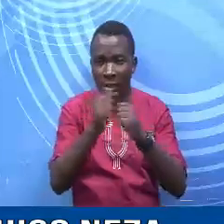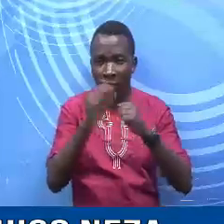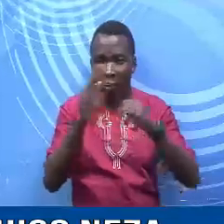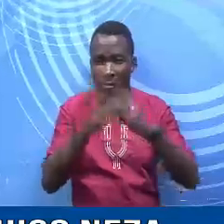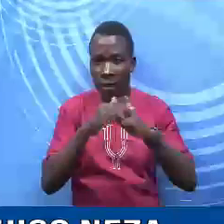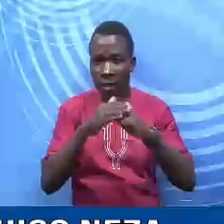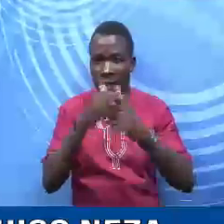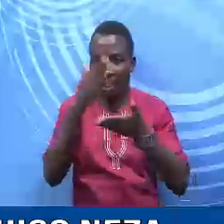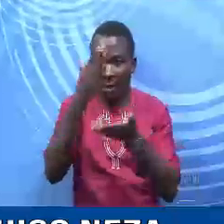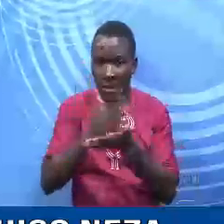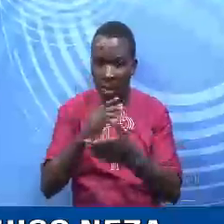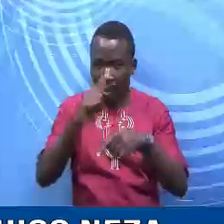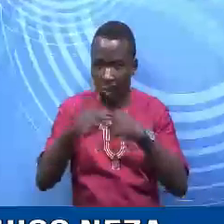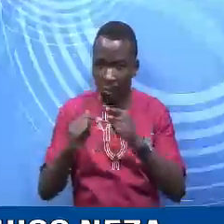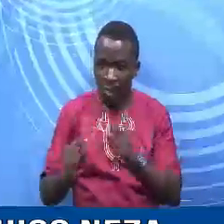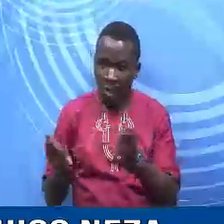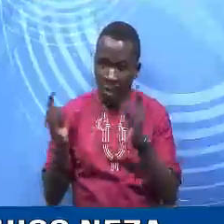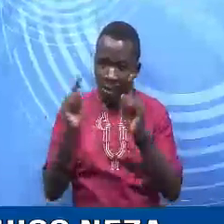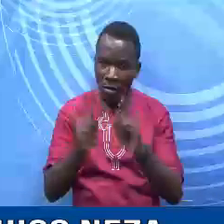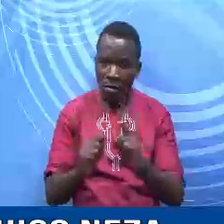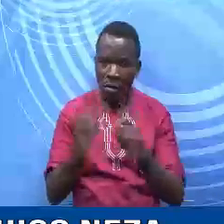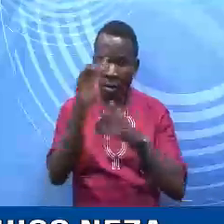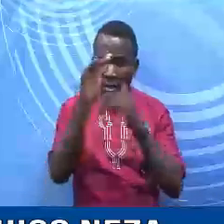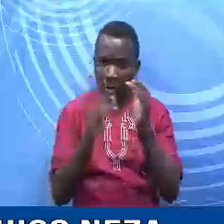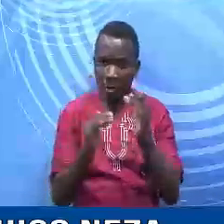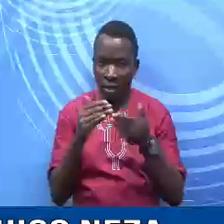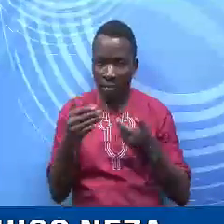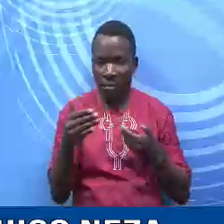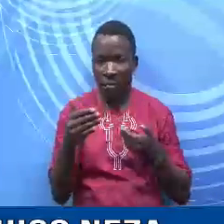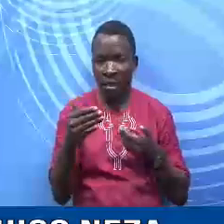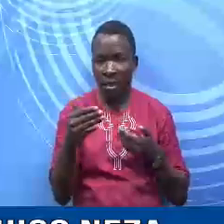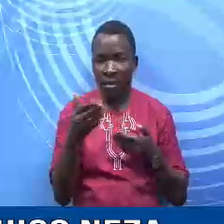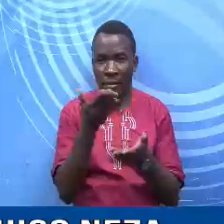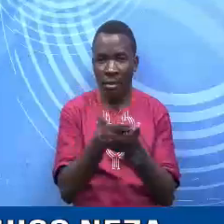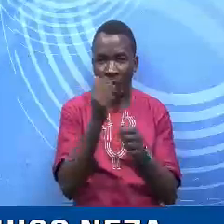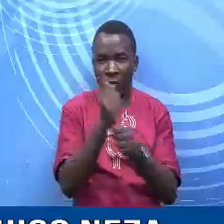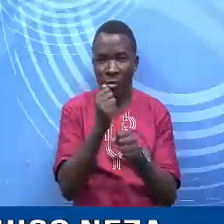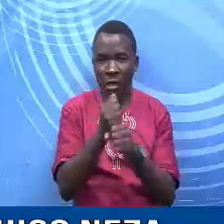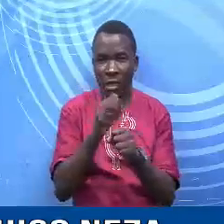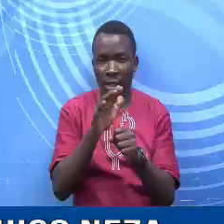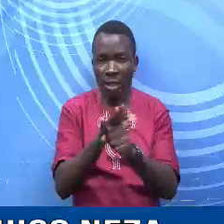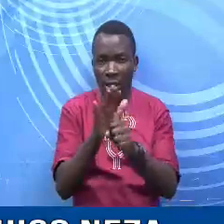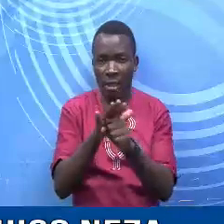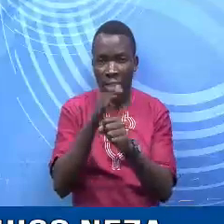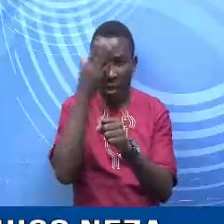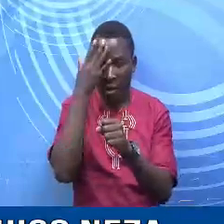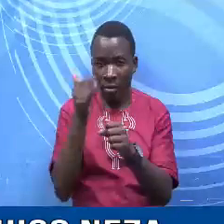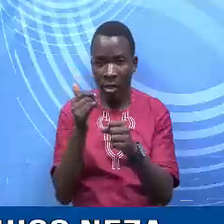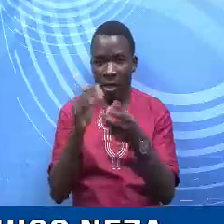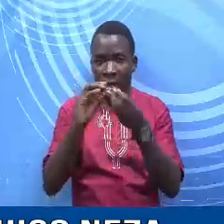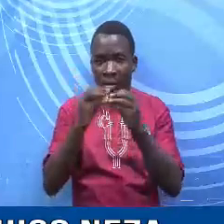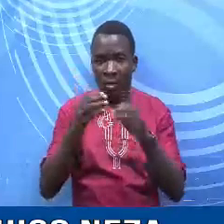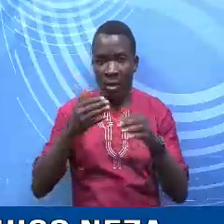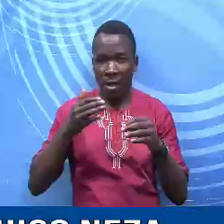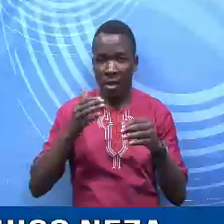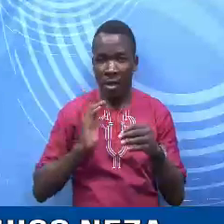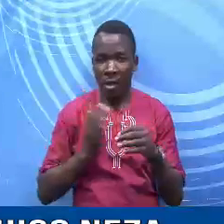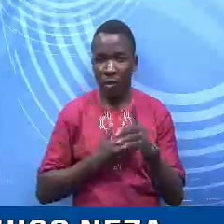mu myanya myiza y'imbere. Bakavuga ko bibasaba gukora cyane. Kubera umwanya wacu twagize twarishimye,